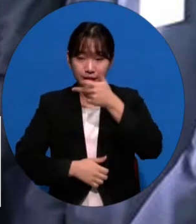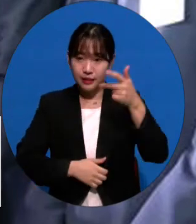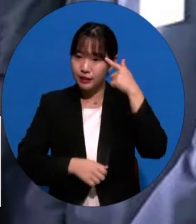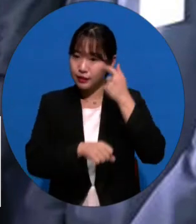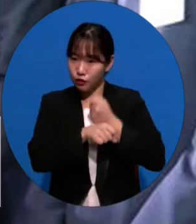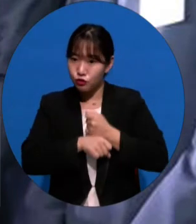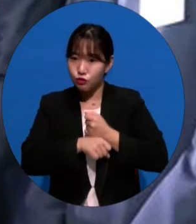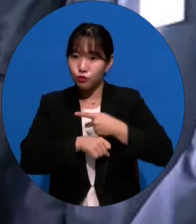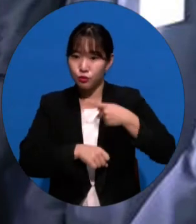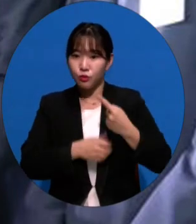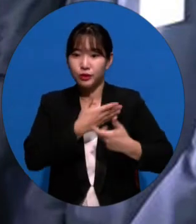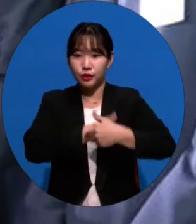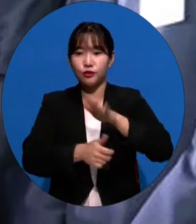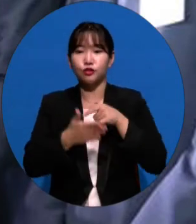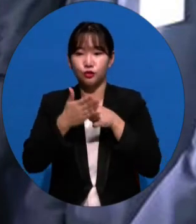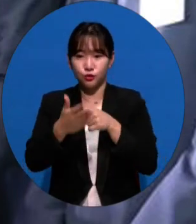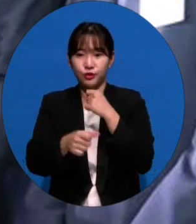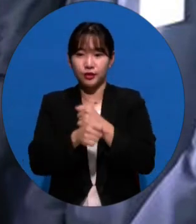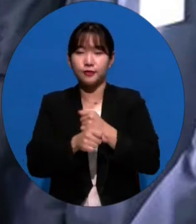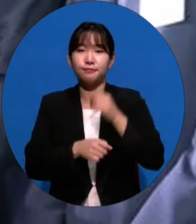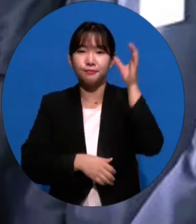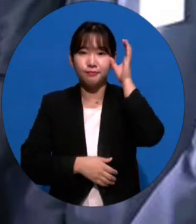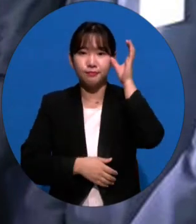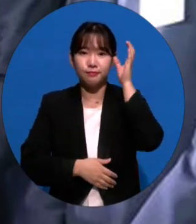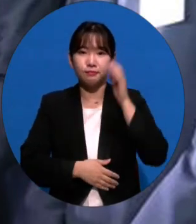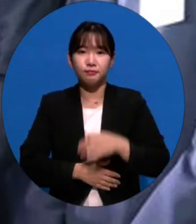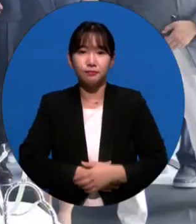연구개발도 적극 추진할 것으로 기대됩니다